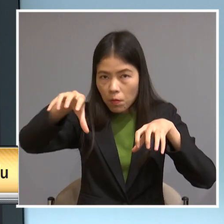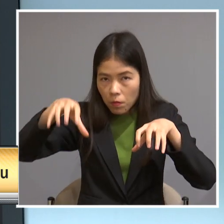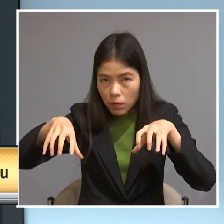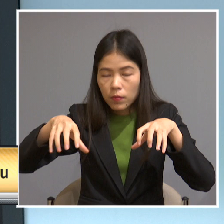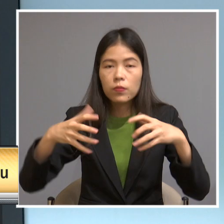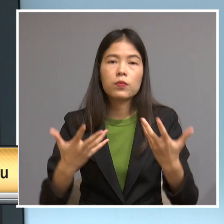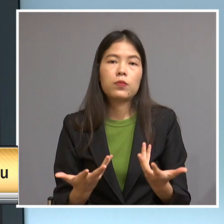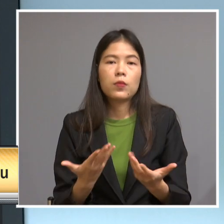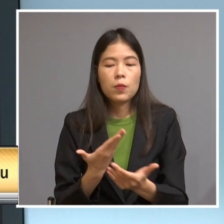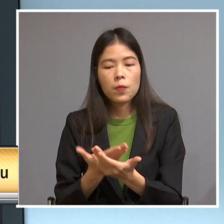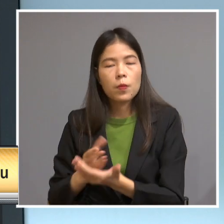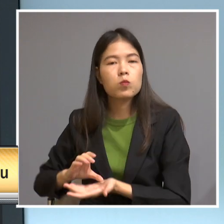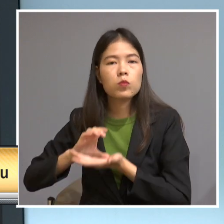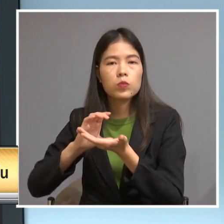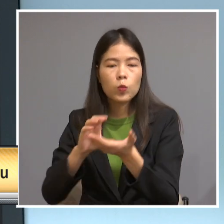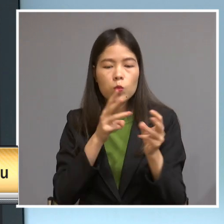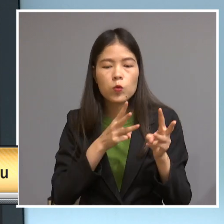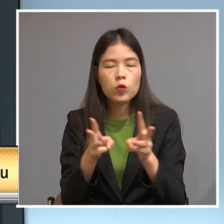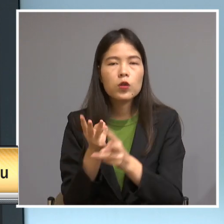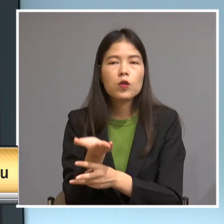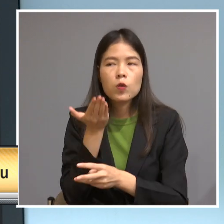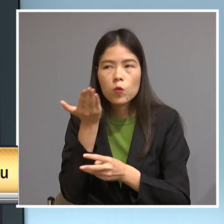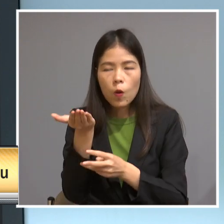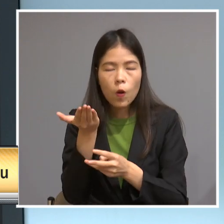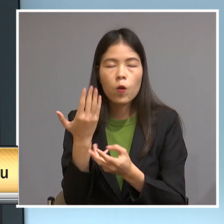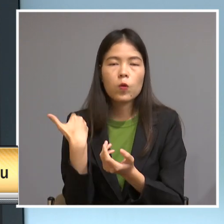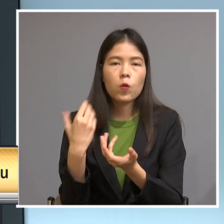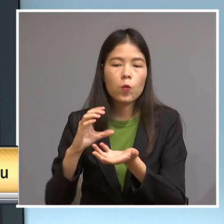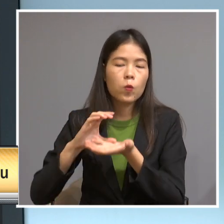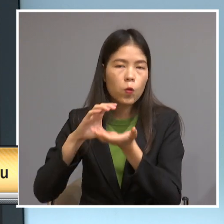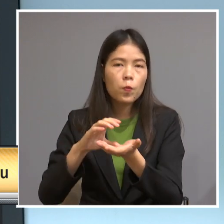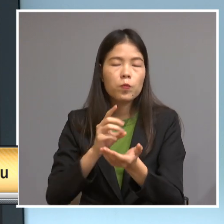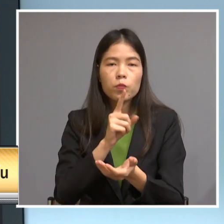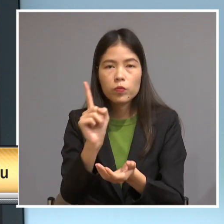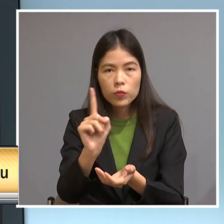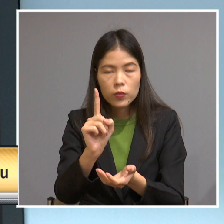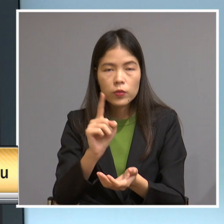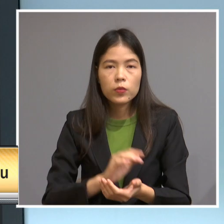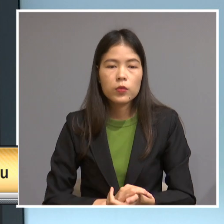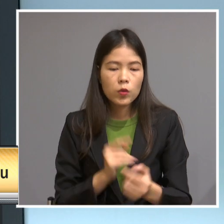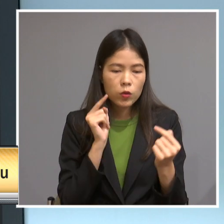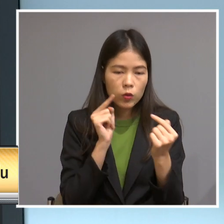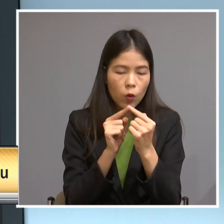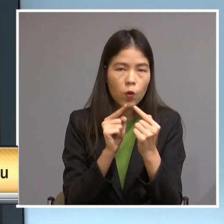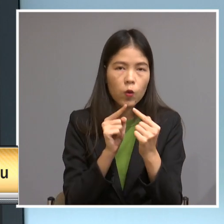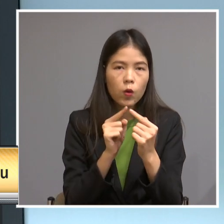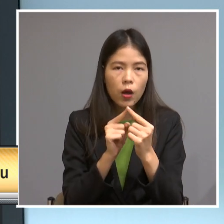จะขอ่างไรถ้าอีสา explic สาาสตอ